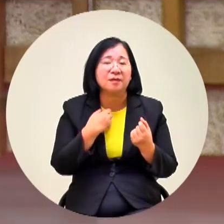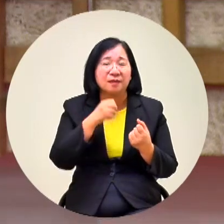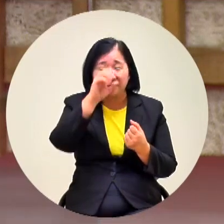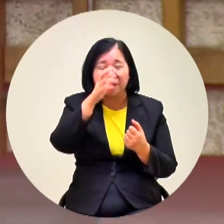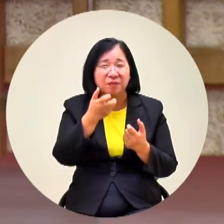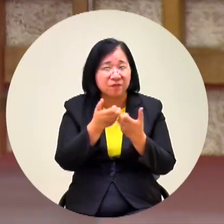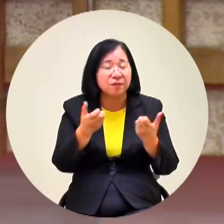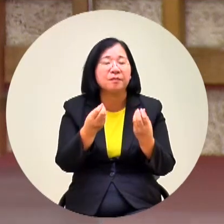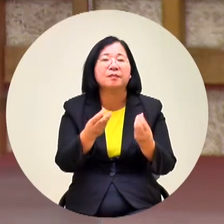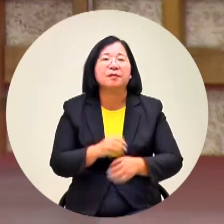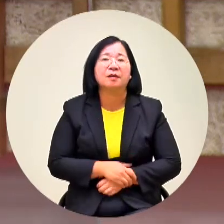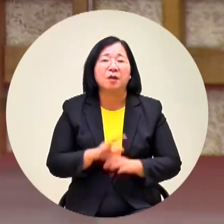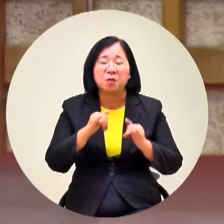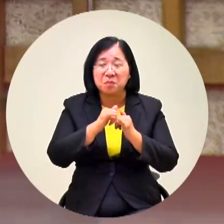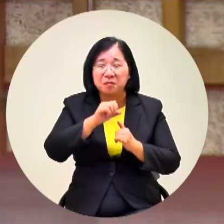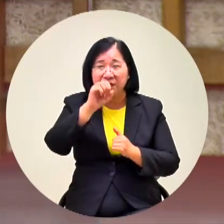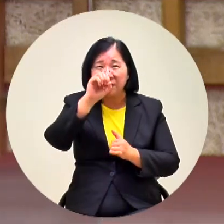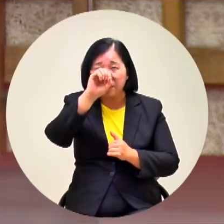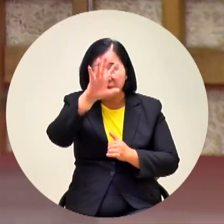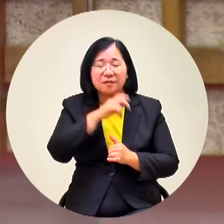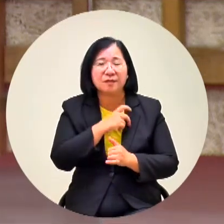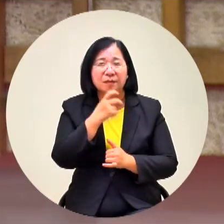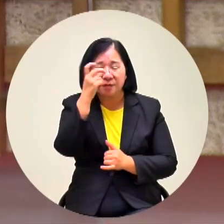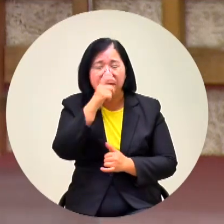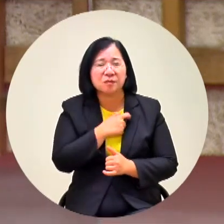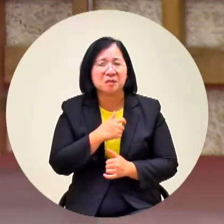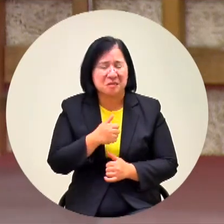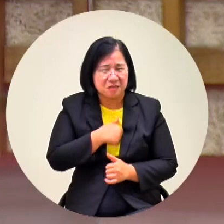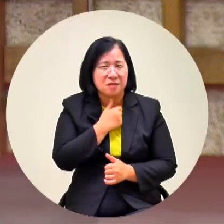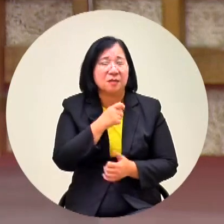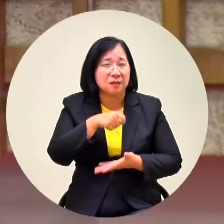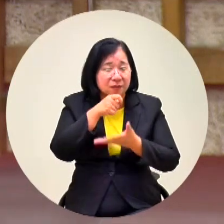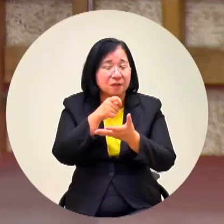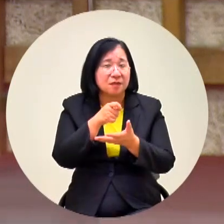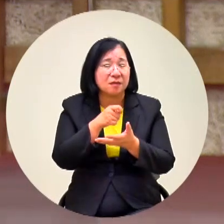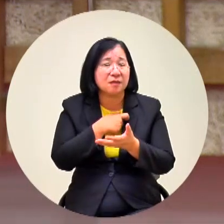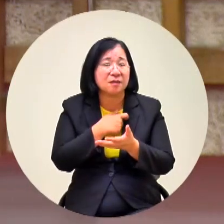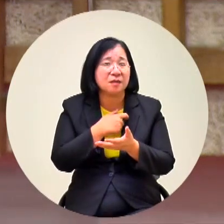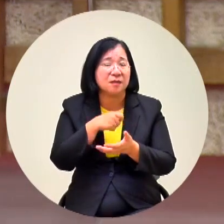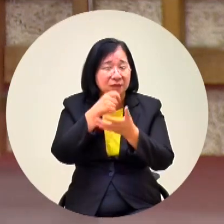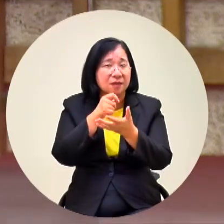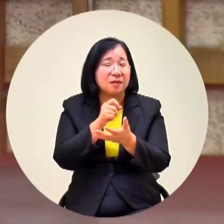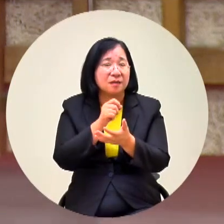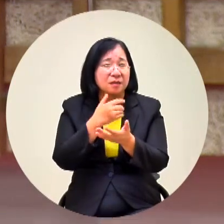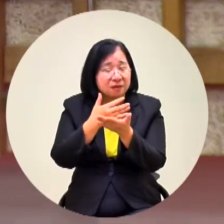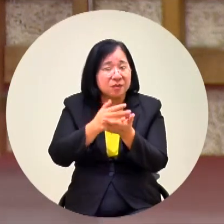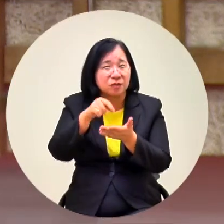督的时候，请提出具体的建设事项，这样才是一个议会议员监督应该负责任的展